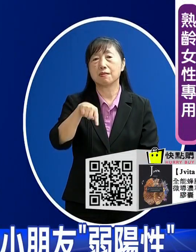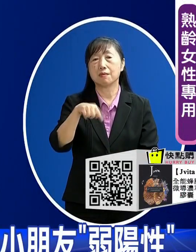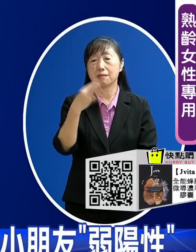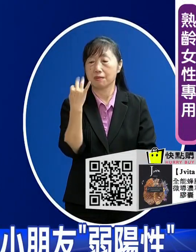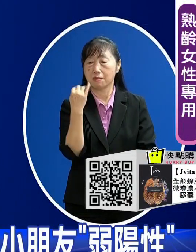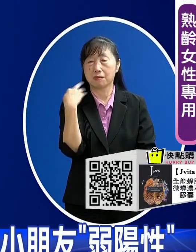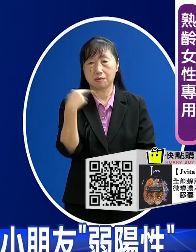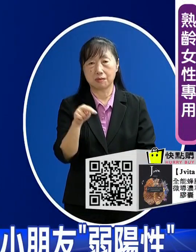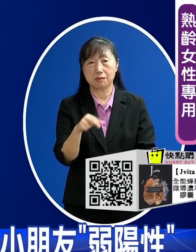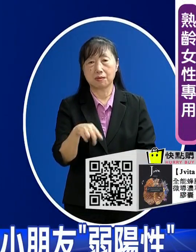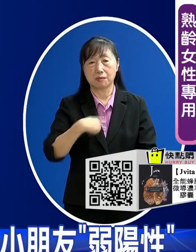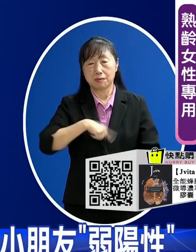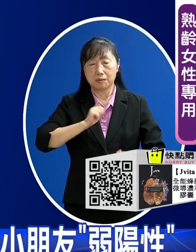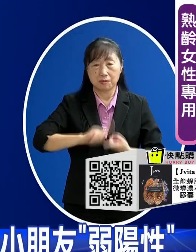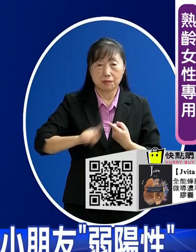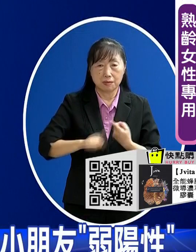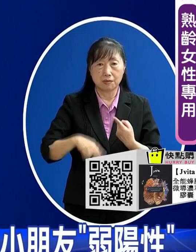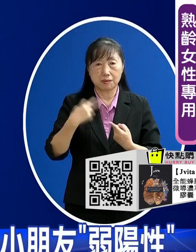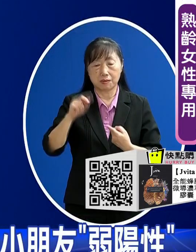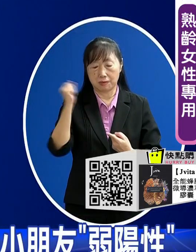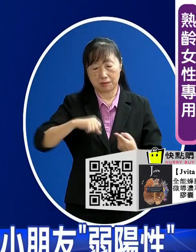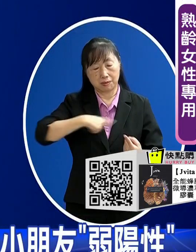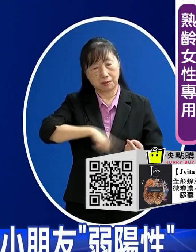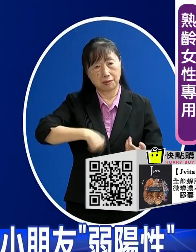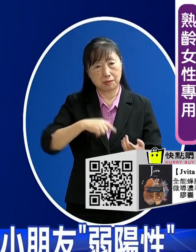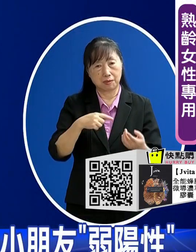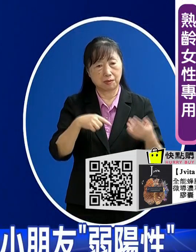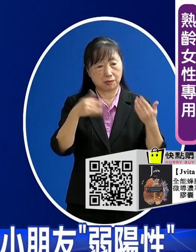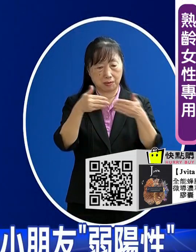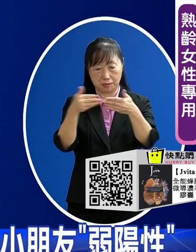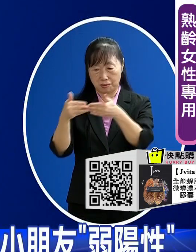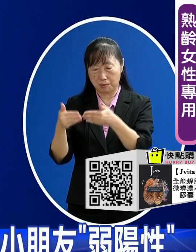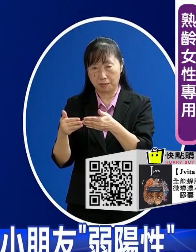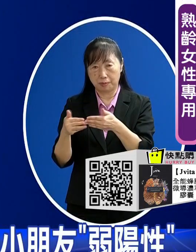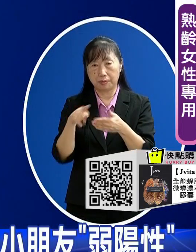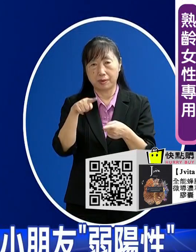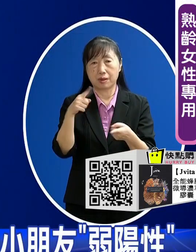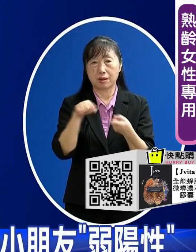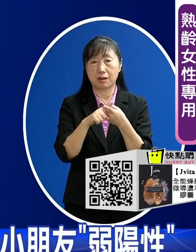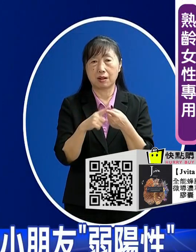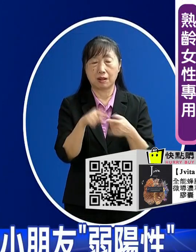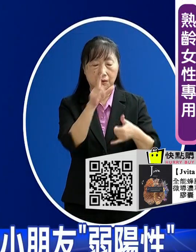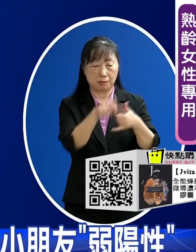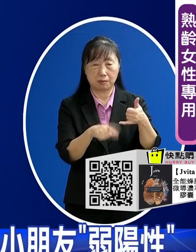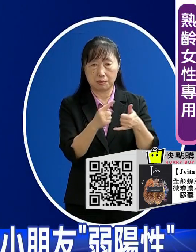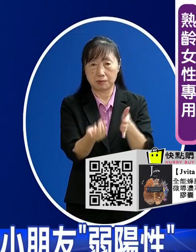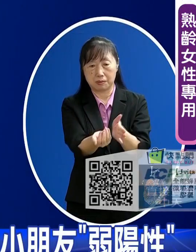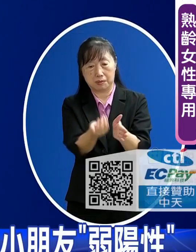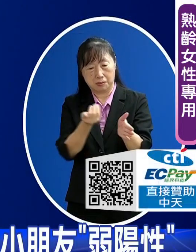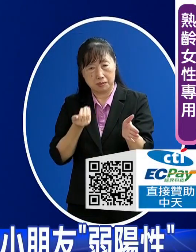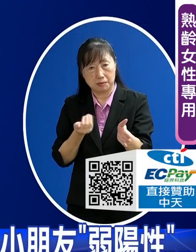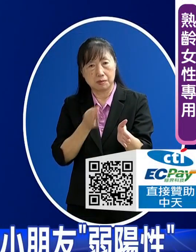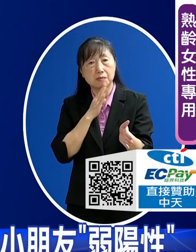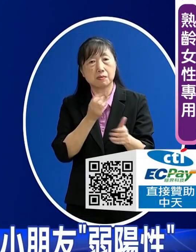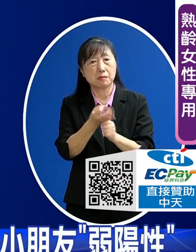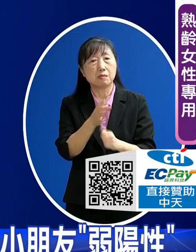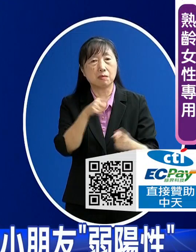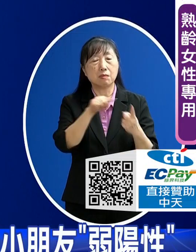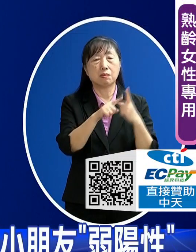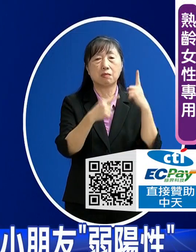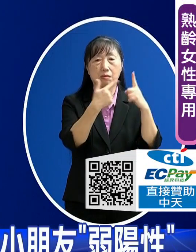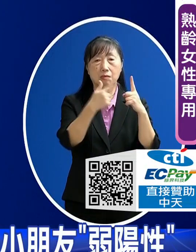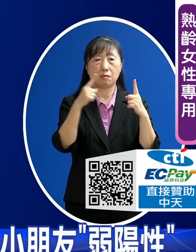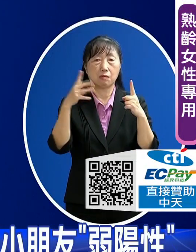日，还有这个抗体的结果来讲的话，应该这个比较早感染的个案，我可以说应该是这个